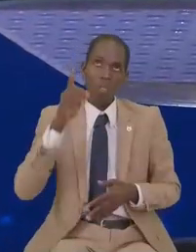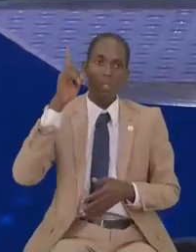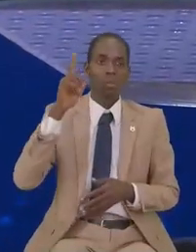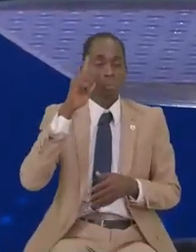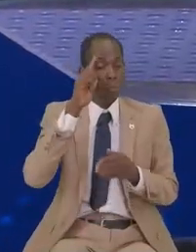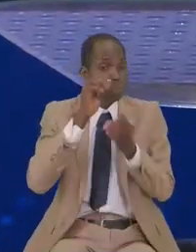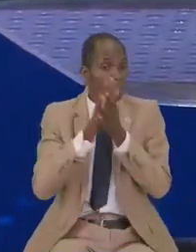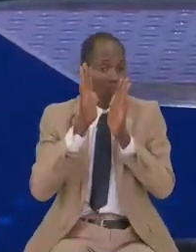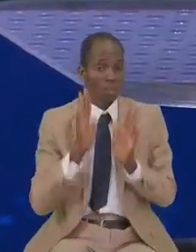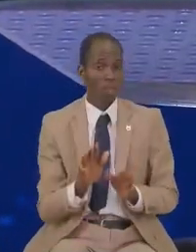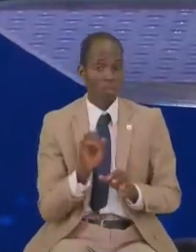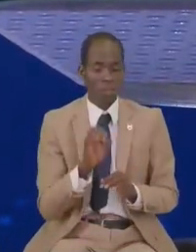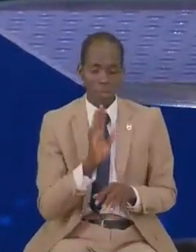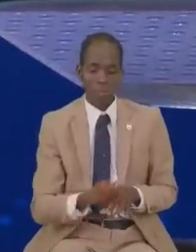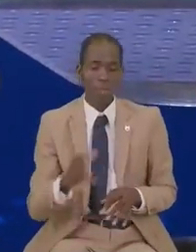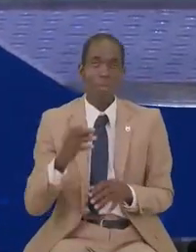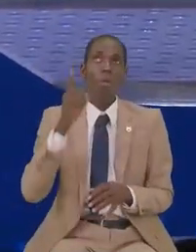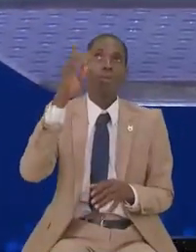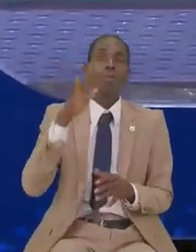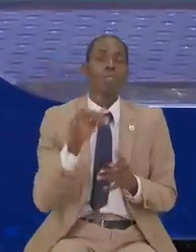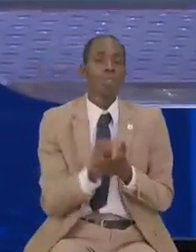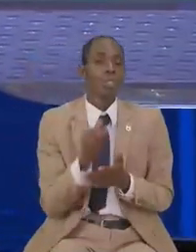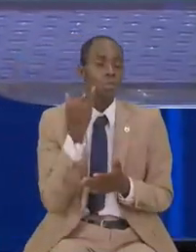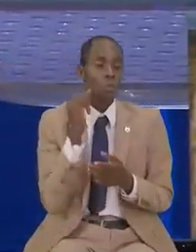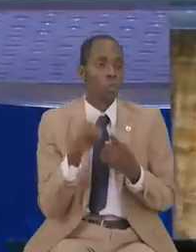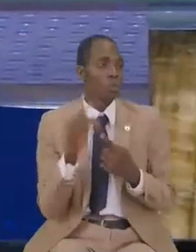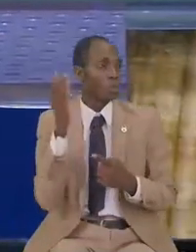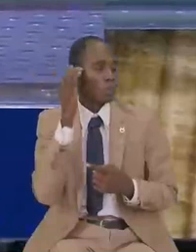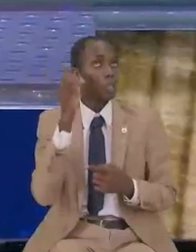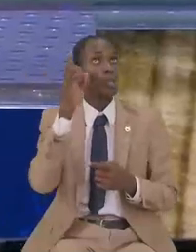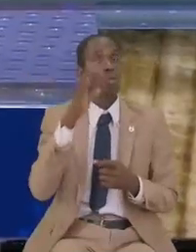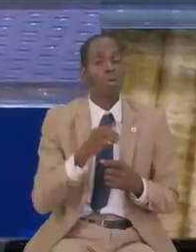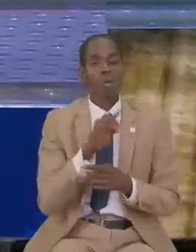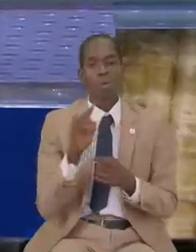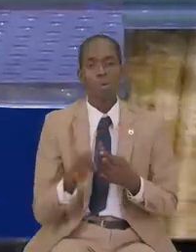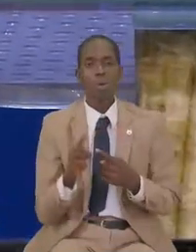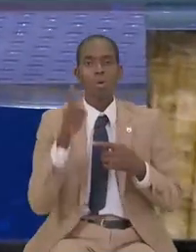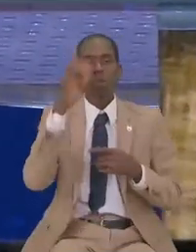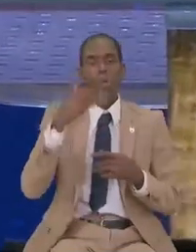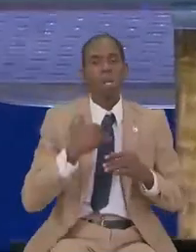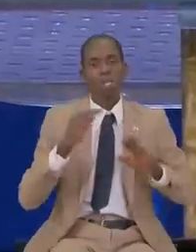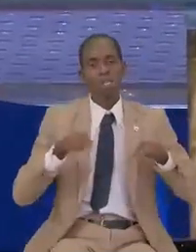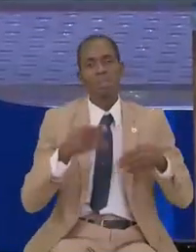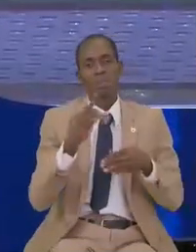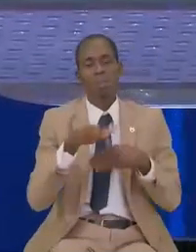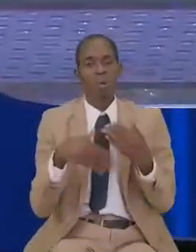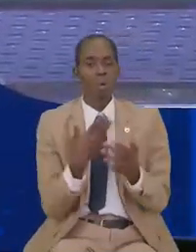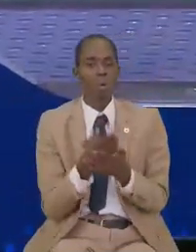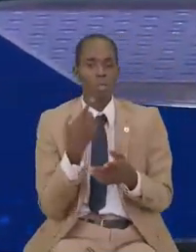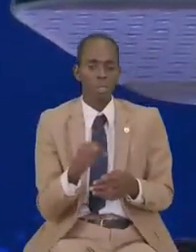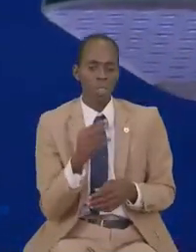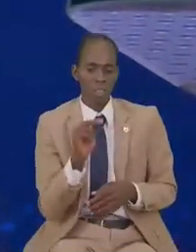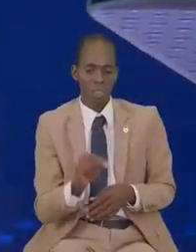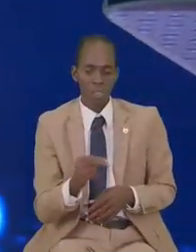Croyant, enfant de Dieu, qui devait écouter Dieu lorsque Dieu a fait tout le sacrifice